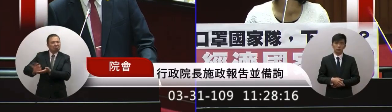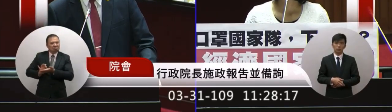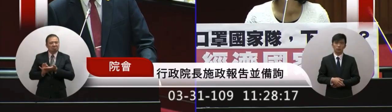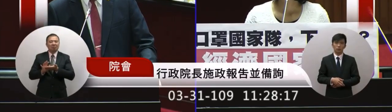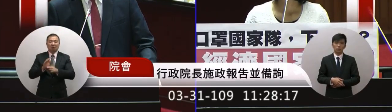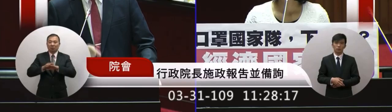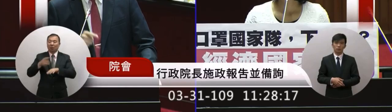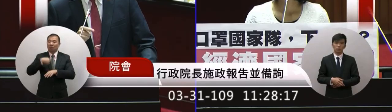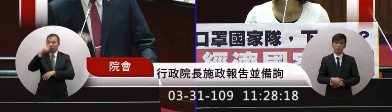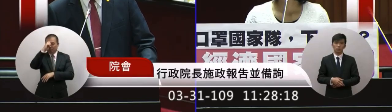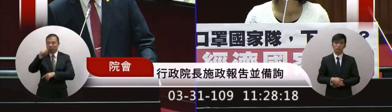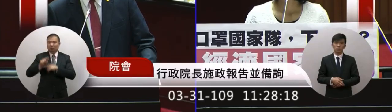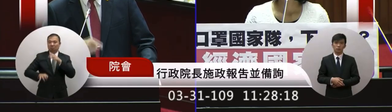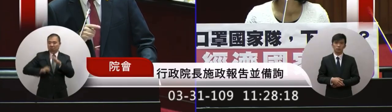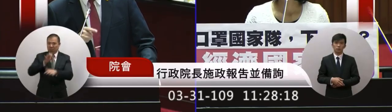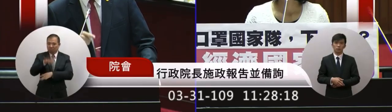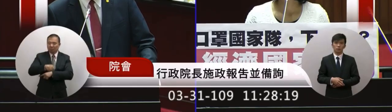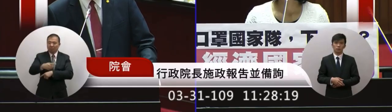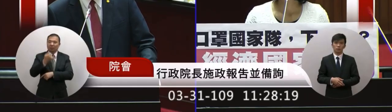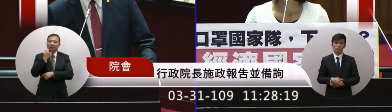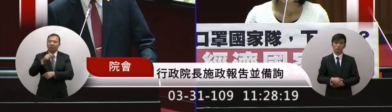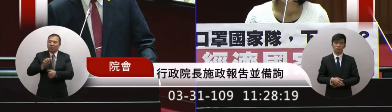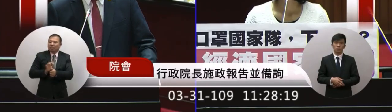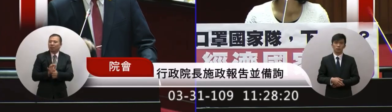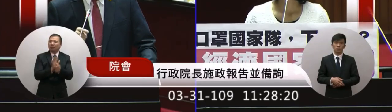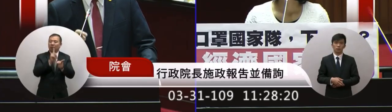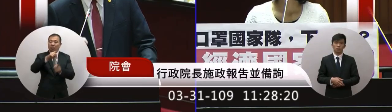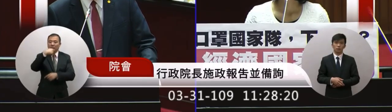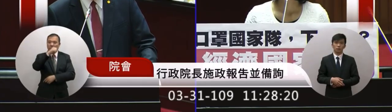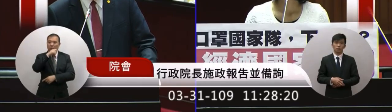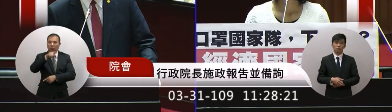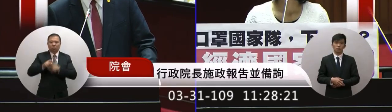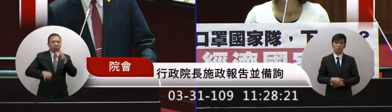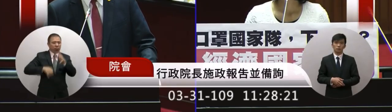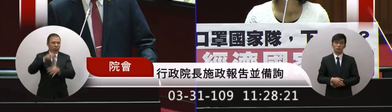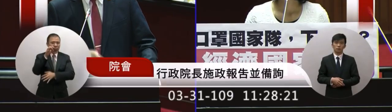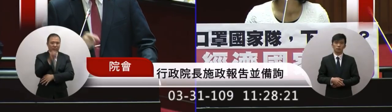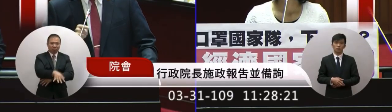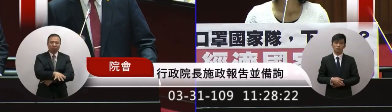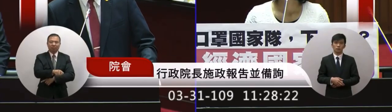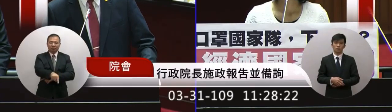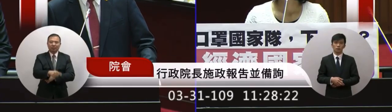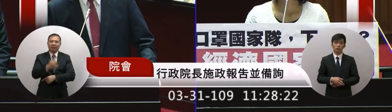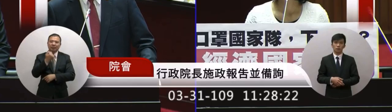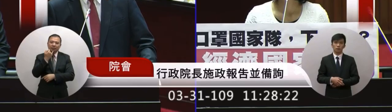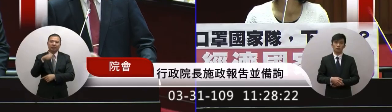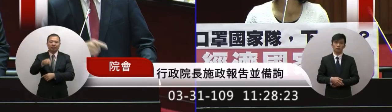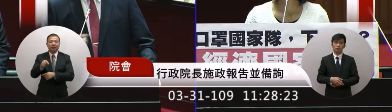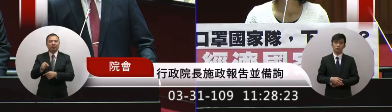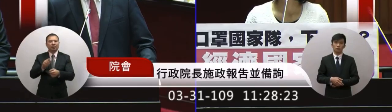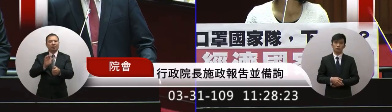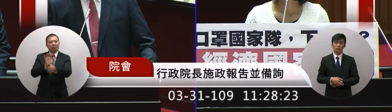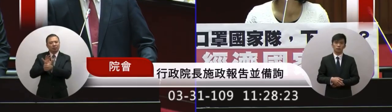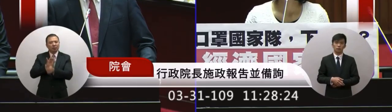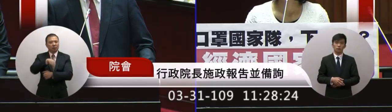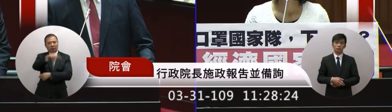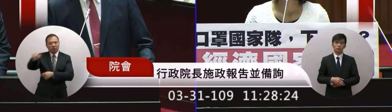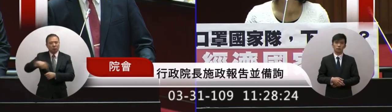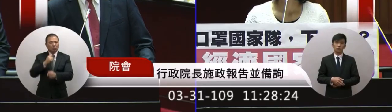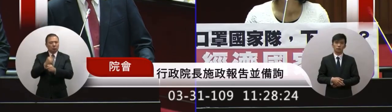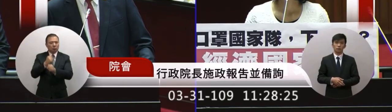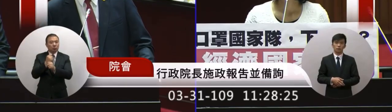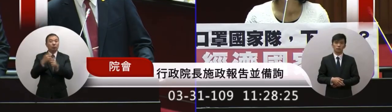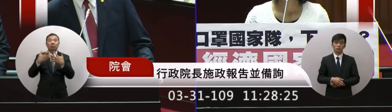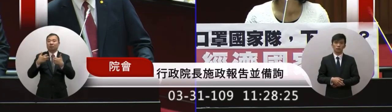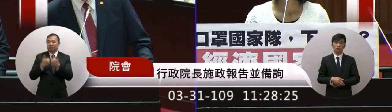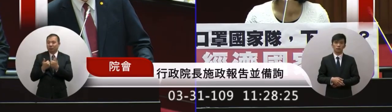予落实了，来带动啥？带动投资，带动投资了，带动就业机会，安尼起来，尤其昨